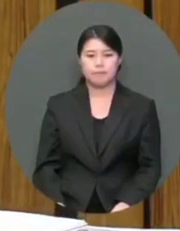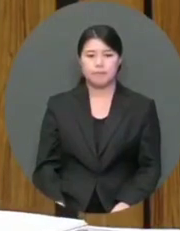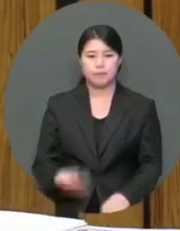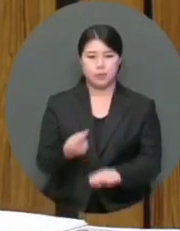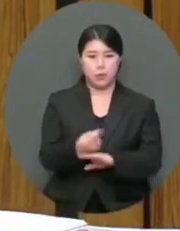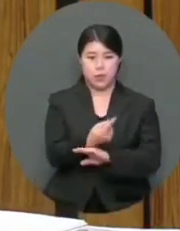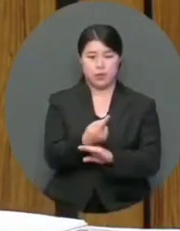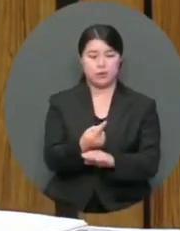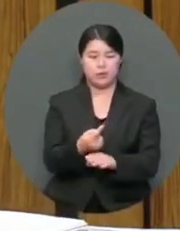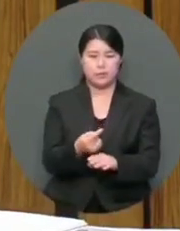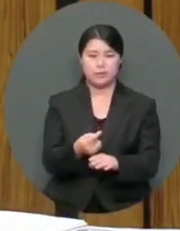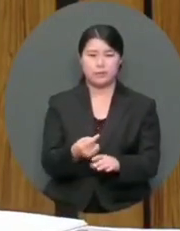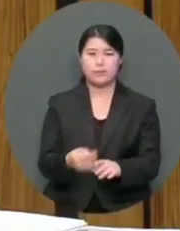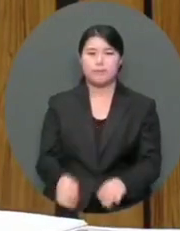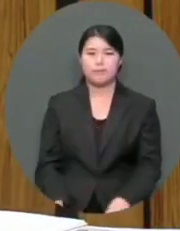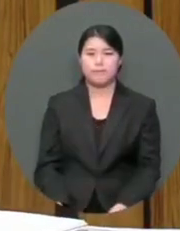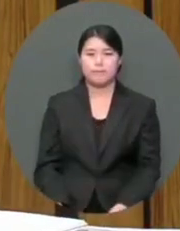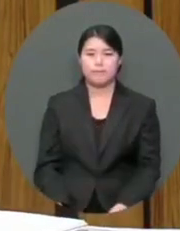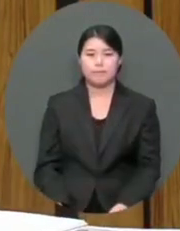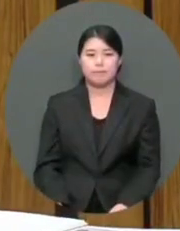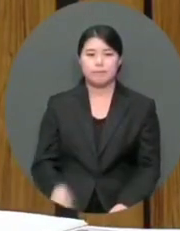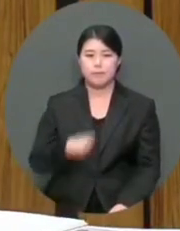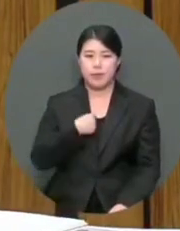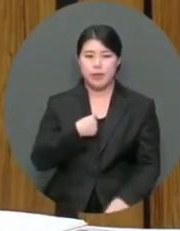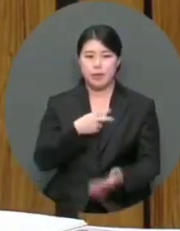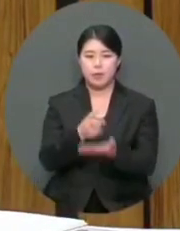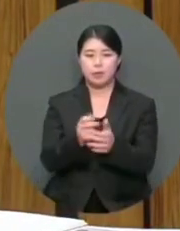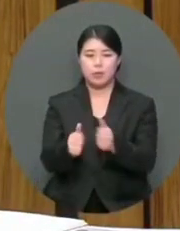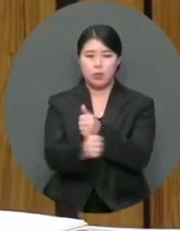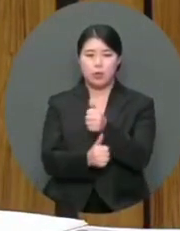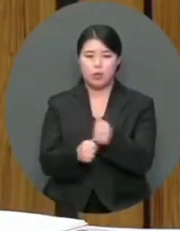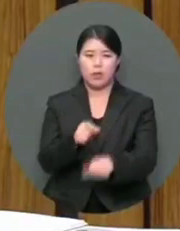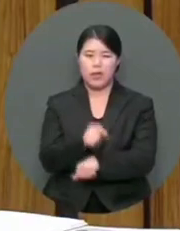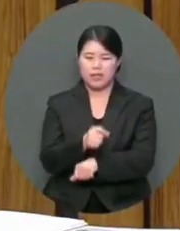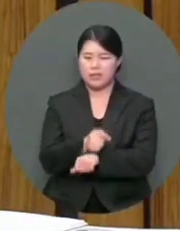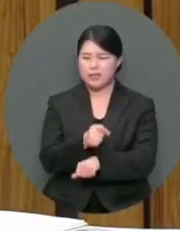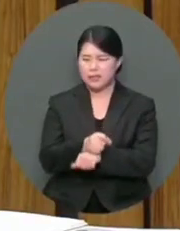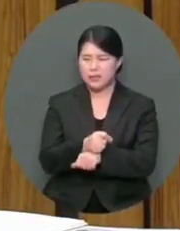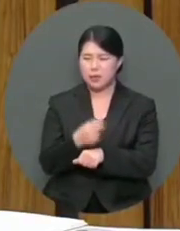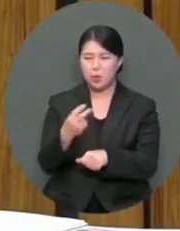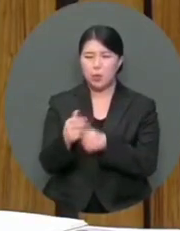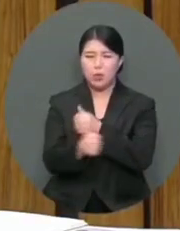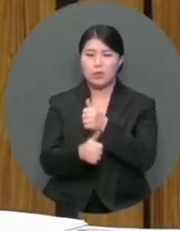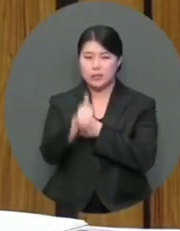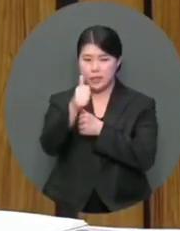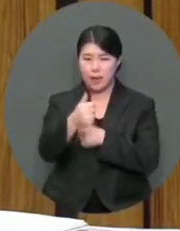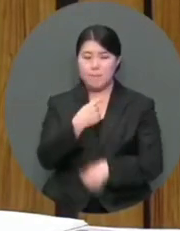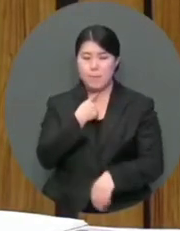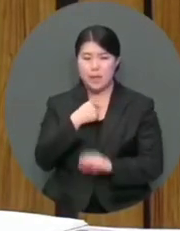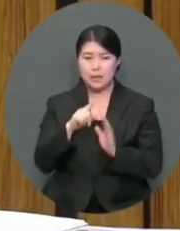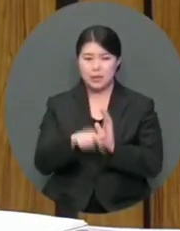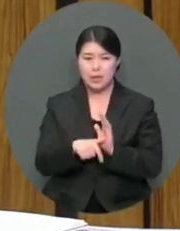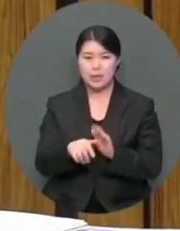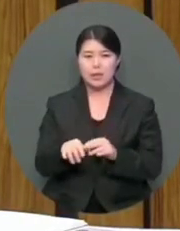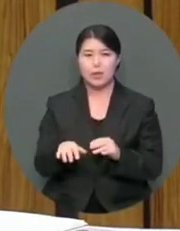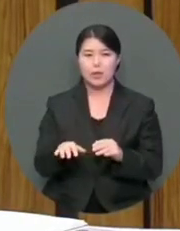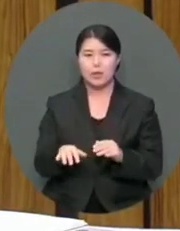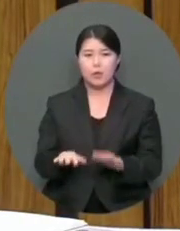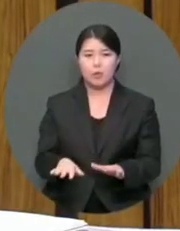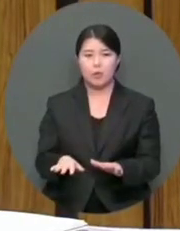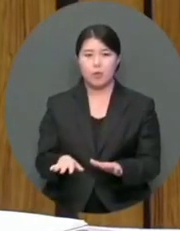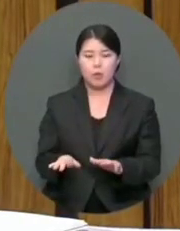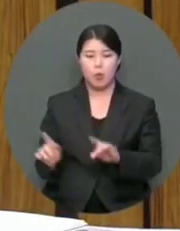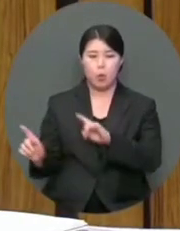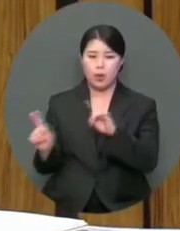나머지는 뭐 다른 제가 법사위 간사도하고 법사위원장을 하면서 회생 법원도